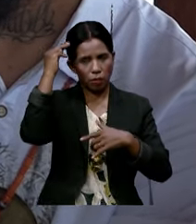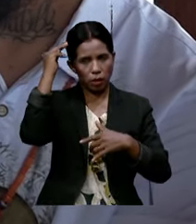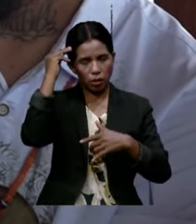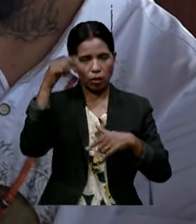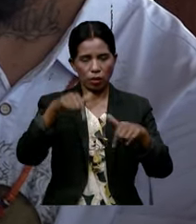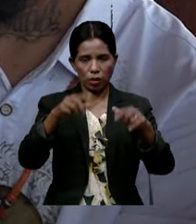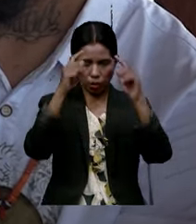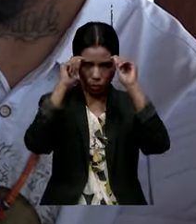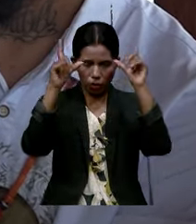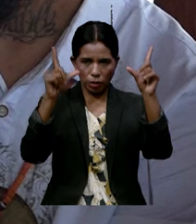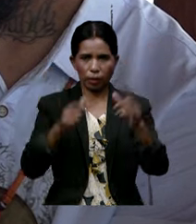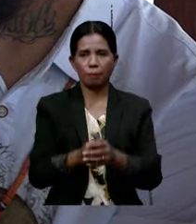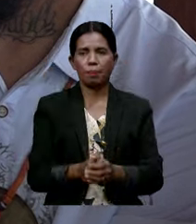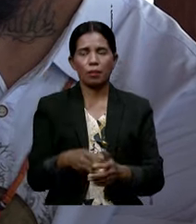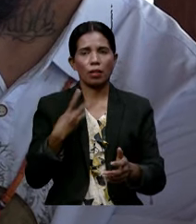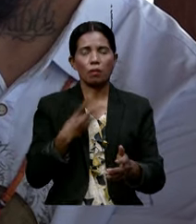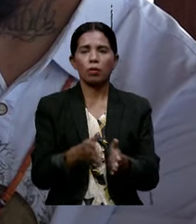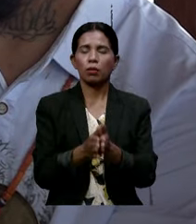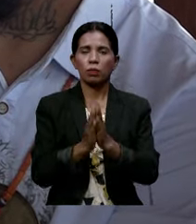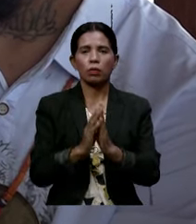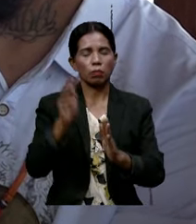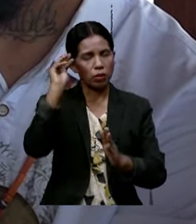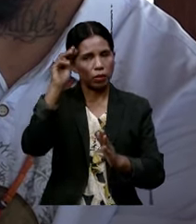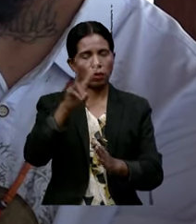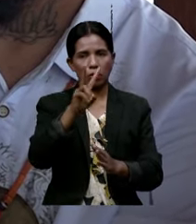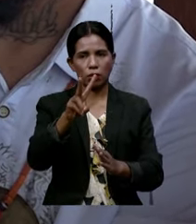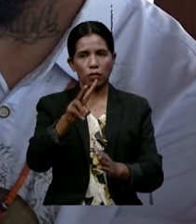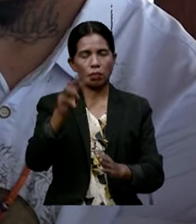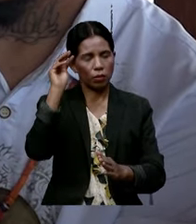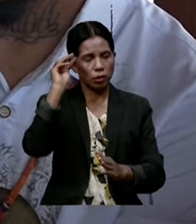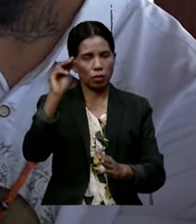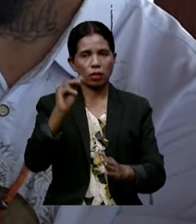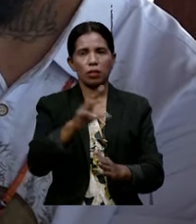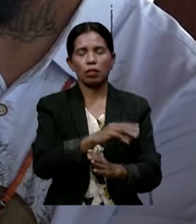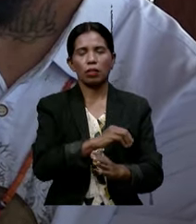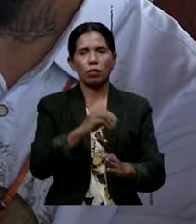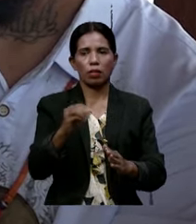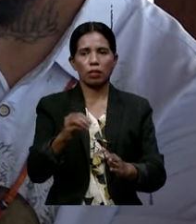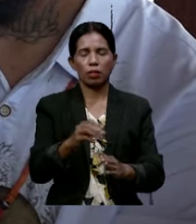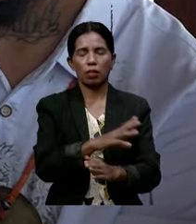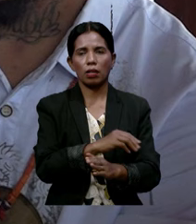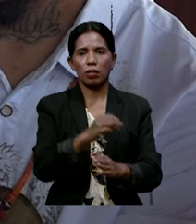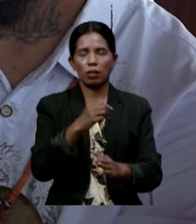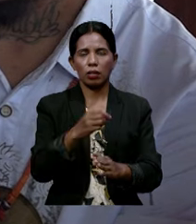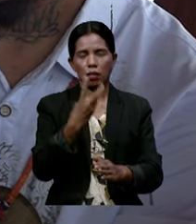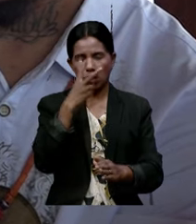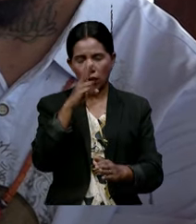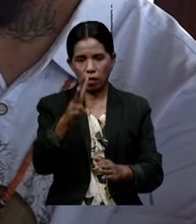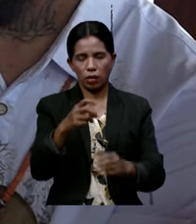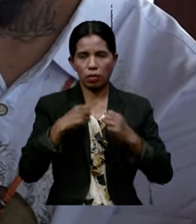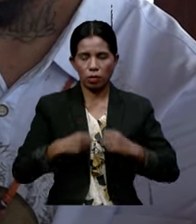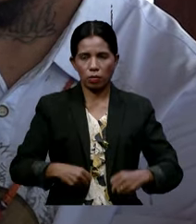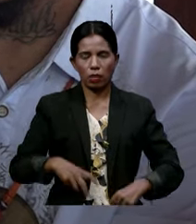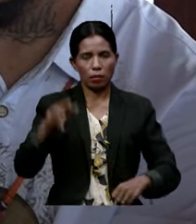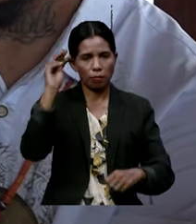Timor-Leste. Husine ame husu ba iha ministeru rua liliu nebe mak sai hanesa organ kompetente ba iha asuntu saudi mental inian